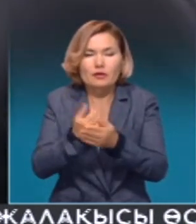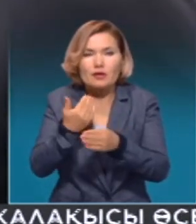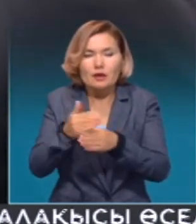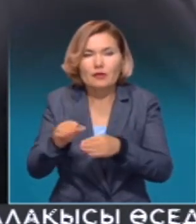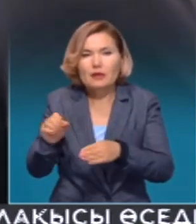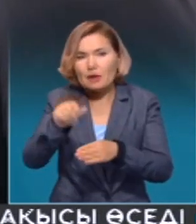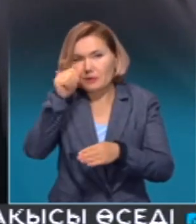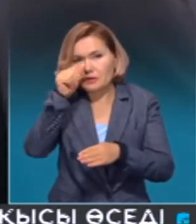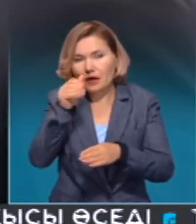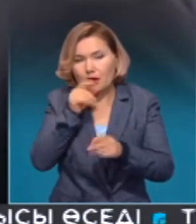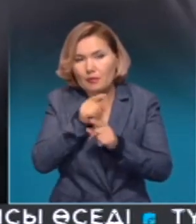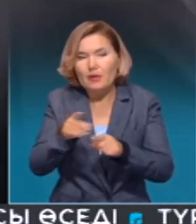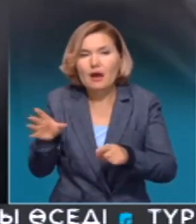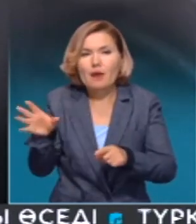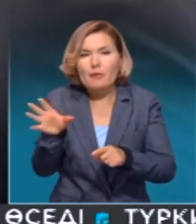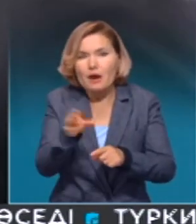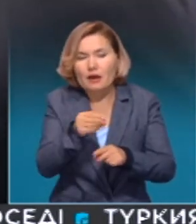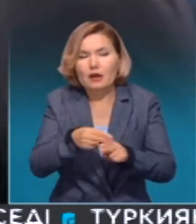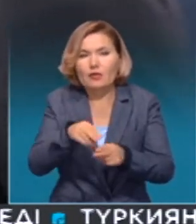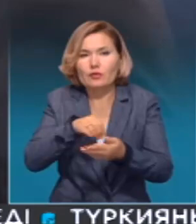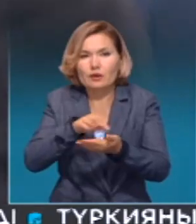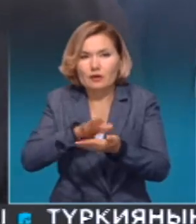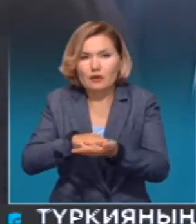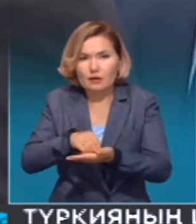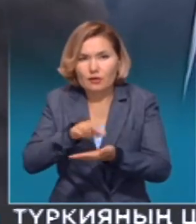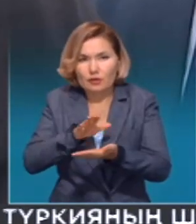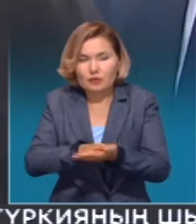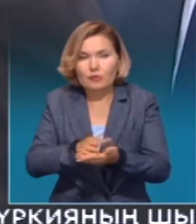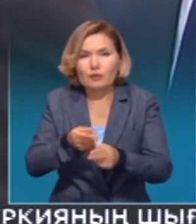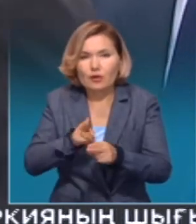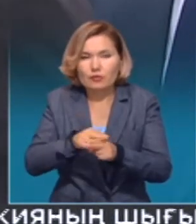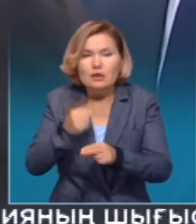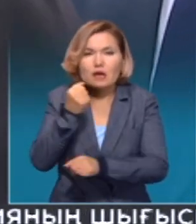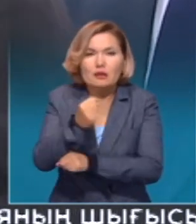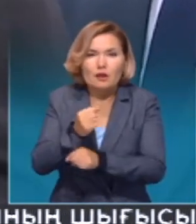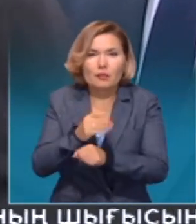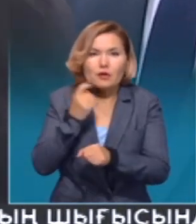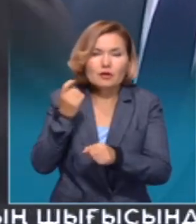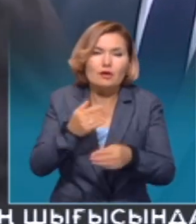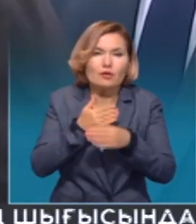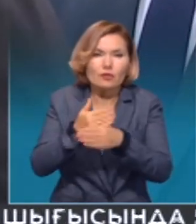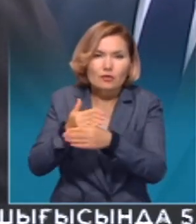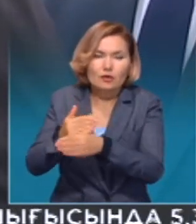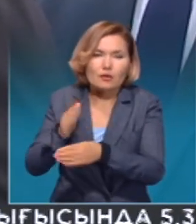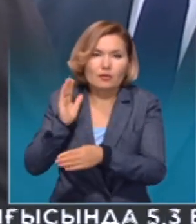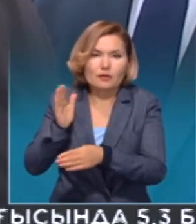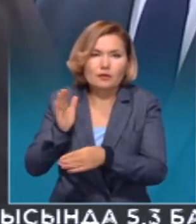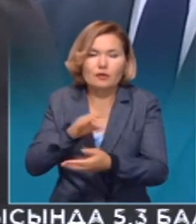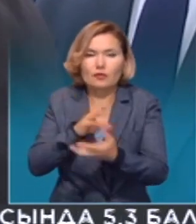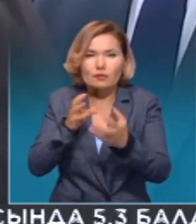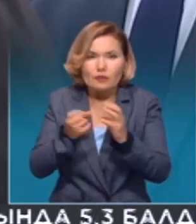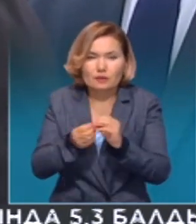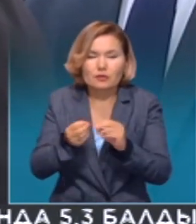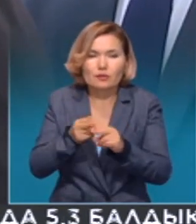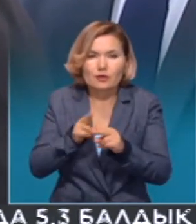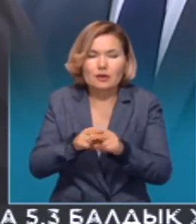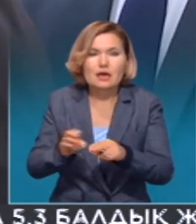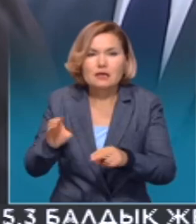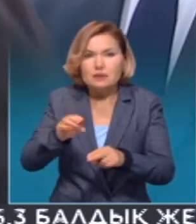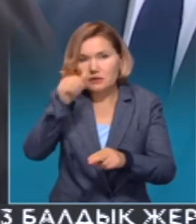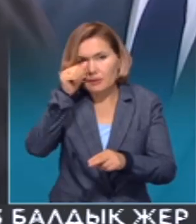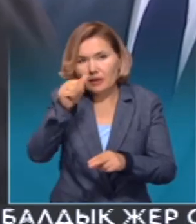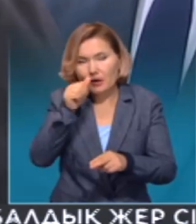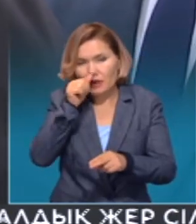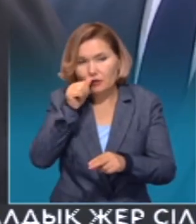тамыз айының аяғына дейін барлық есептерді әкімдік реттейді, сосын үкіметке енгізеді. Сонымен ойлаймыз, қыркүйекте